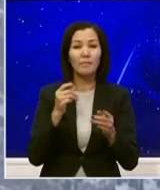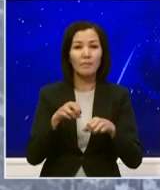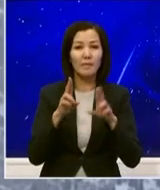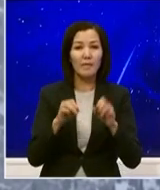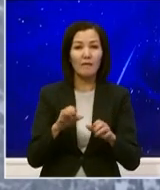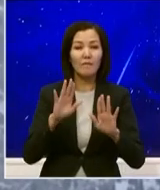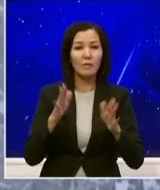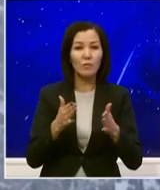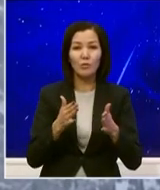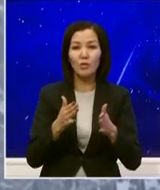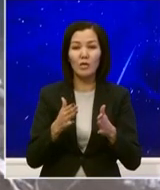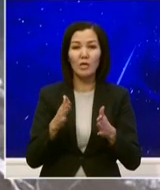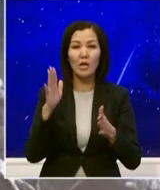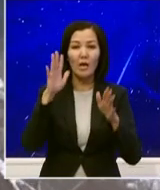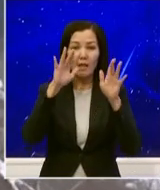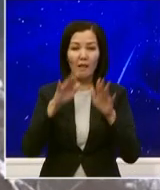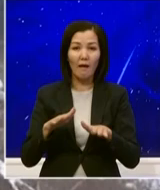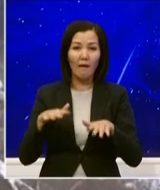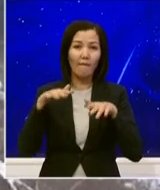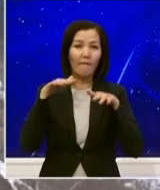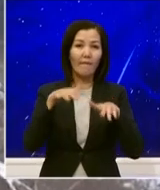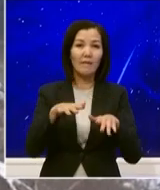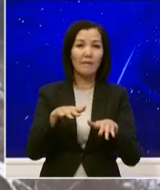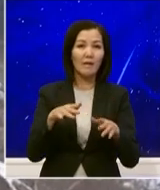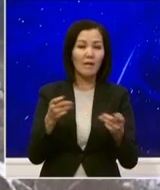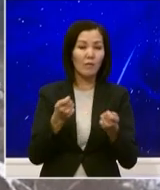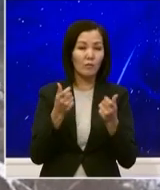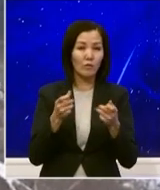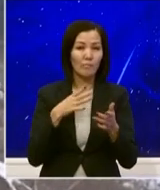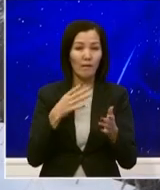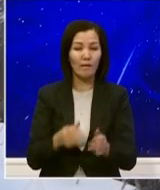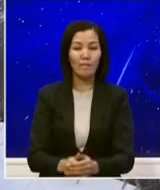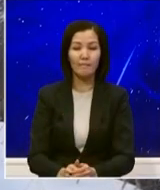специалистов, случаи схода лавин с начала года единичны.